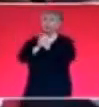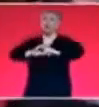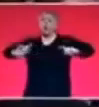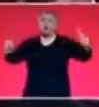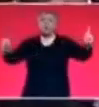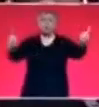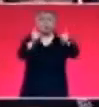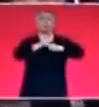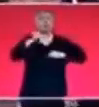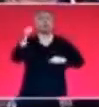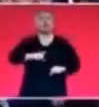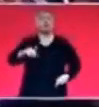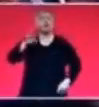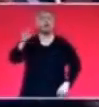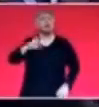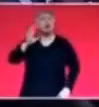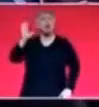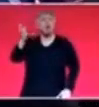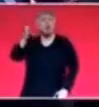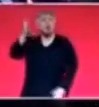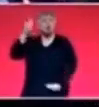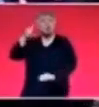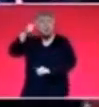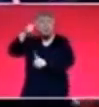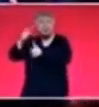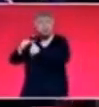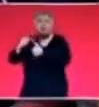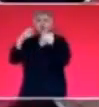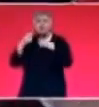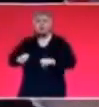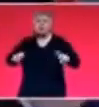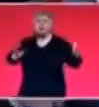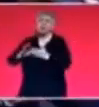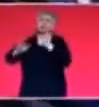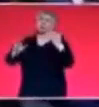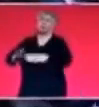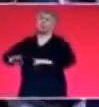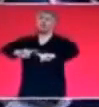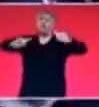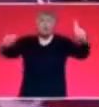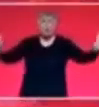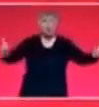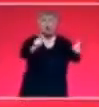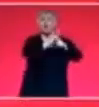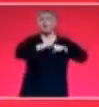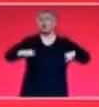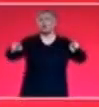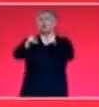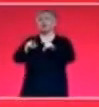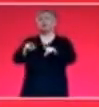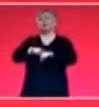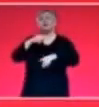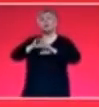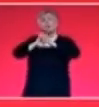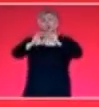απέναντι στην οπισθοδρόμηση, απέναντι στο λαϊκισμό, απέναντι στη συντήρηση. όλοι μαζί στο προσκλητήριο, μαζί